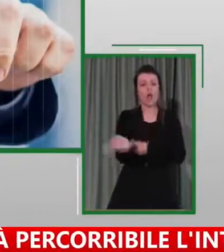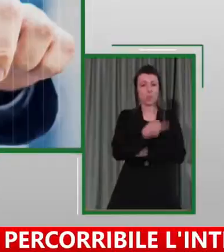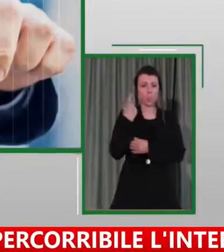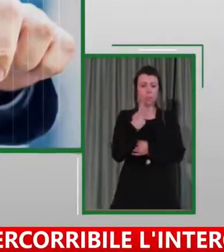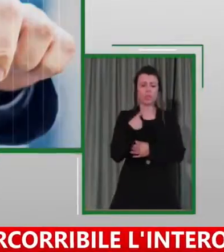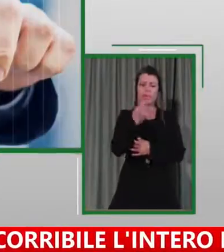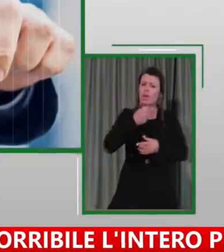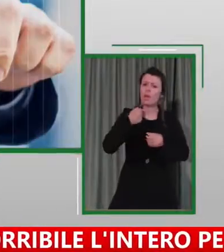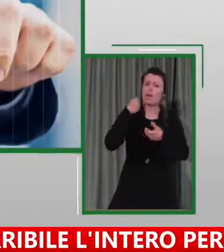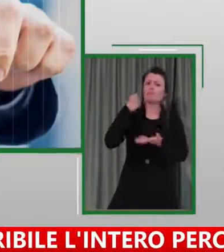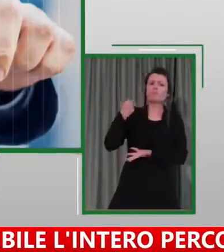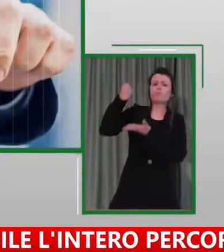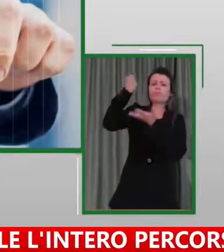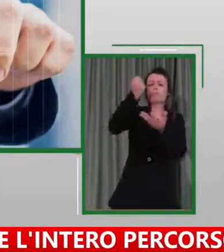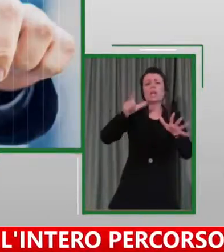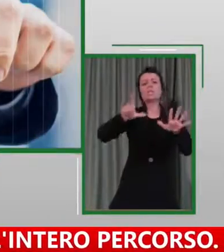di